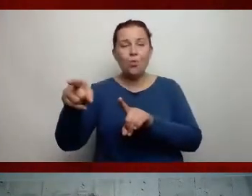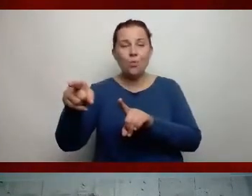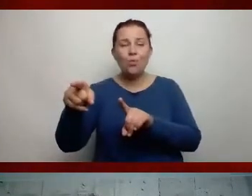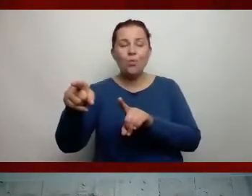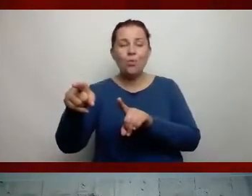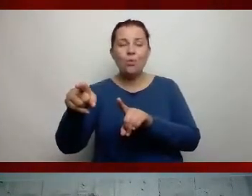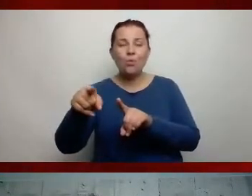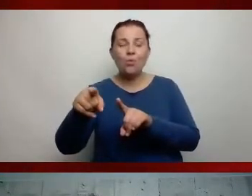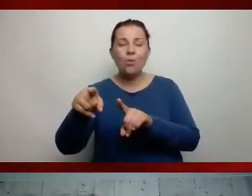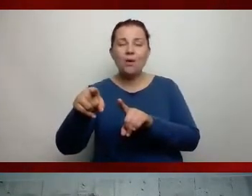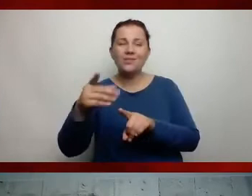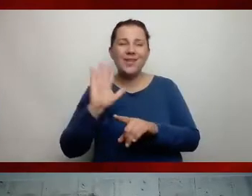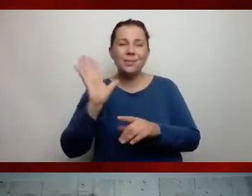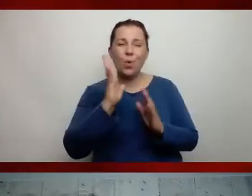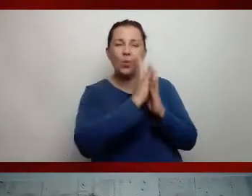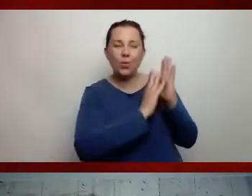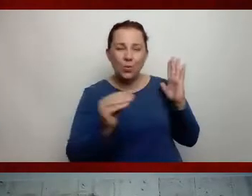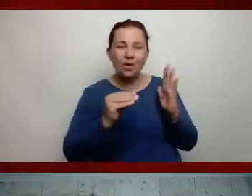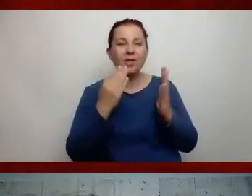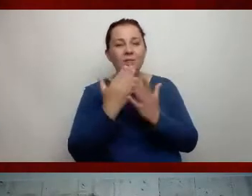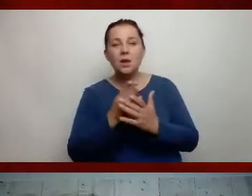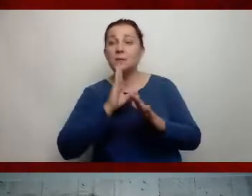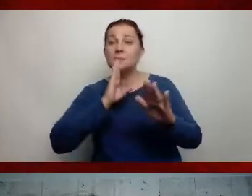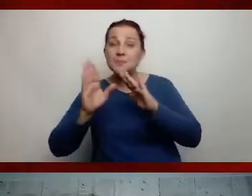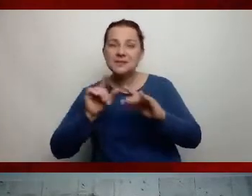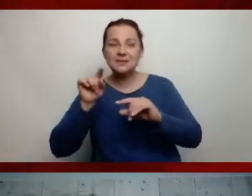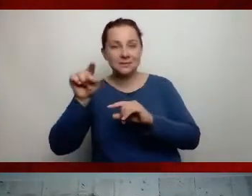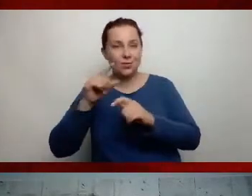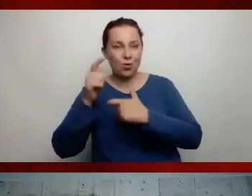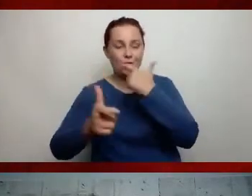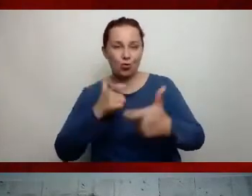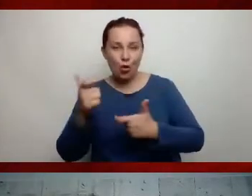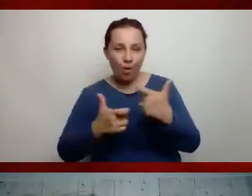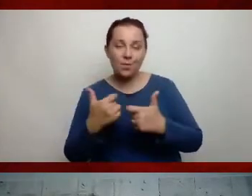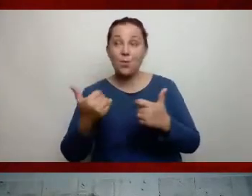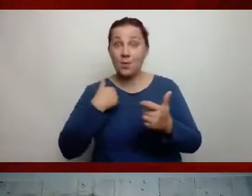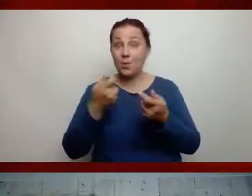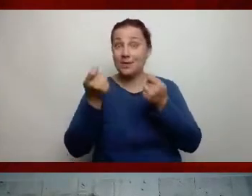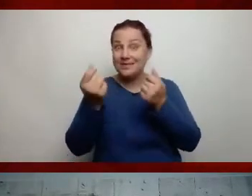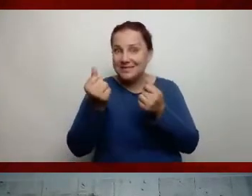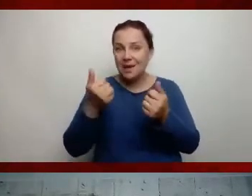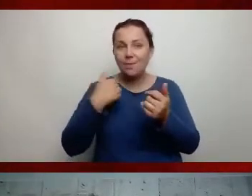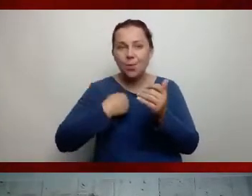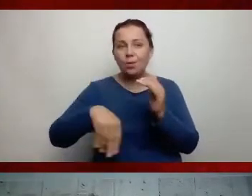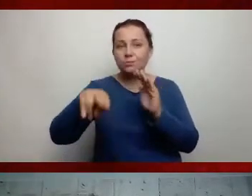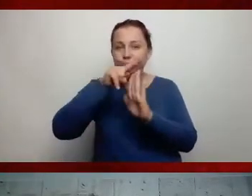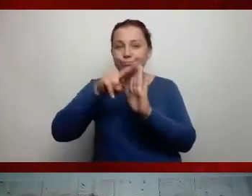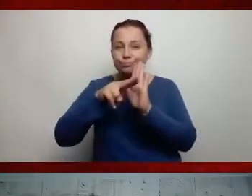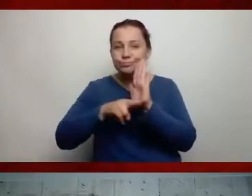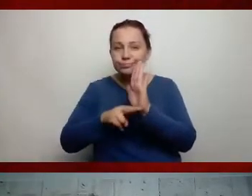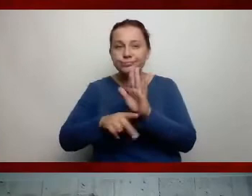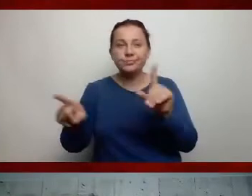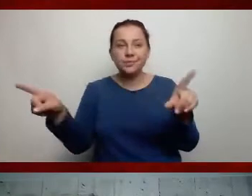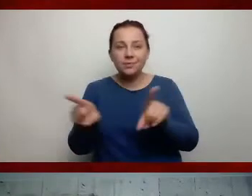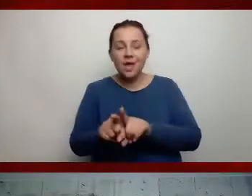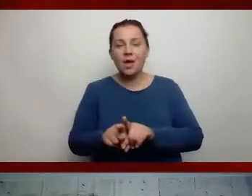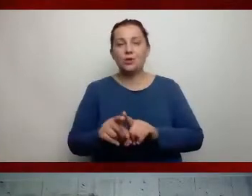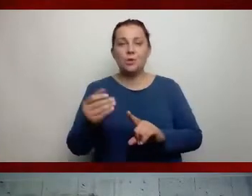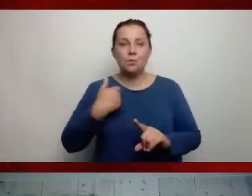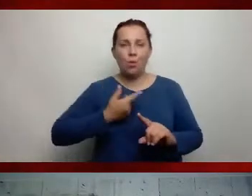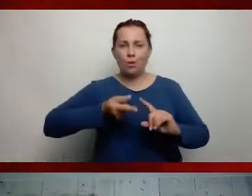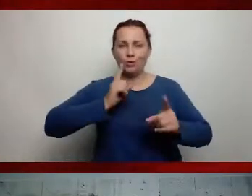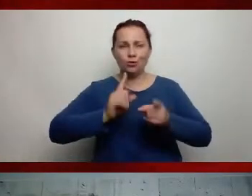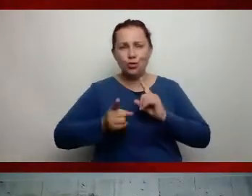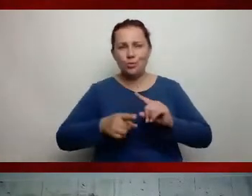był regulamin, który nie był zapisany. Podobnie jak w przypadku Witkacego była stosowana szybka i